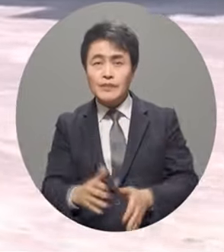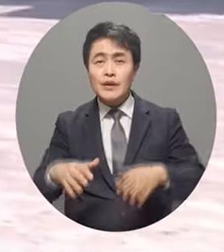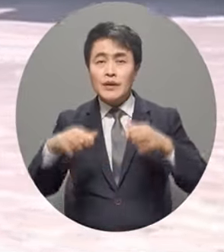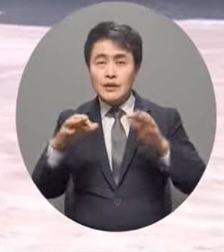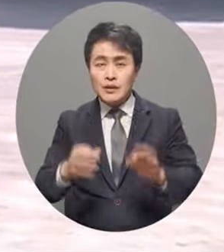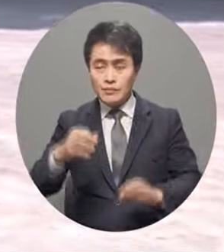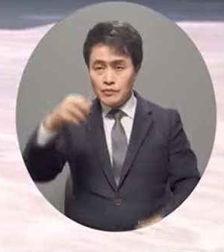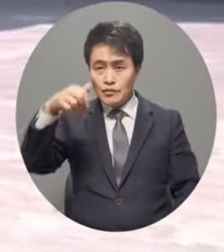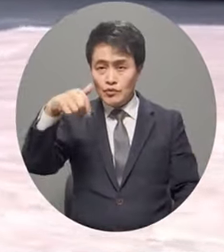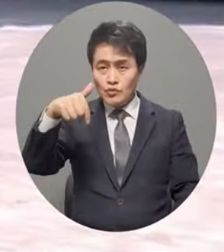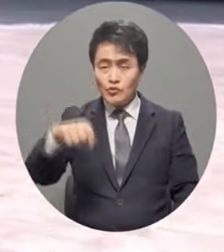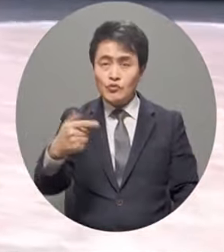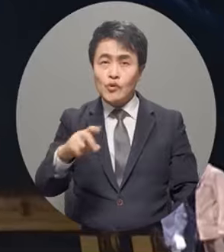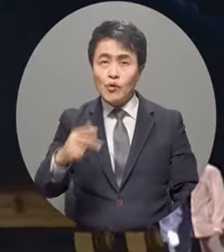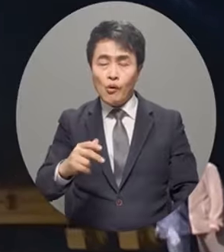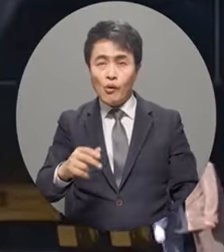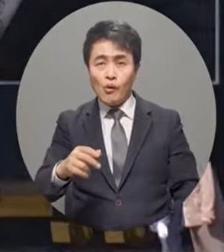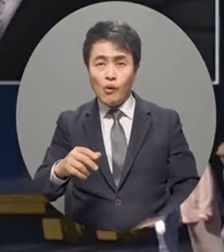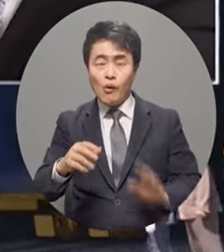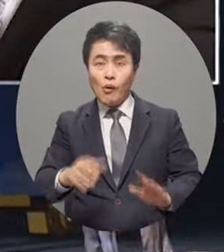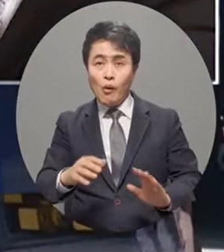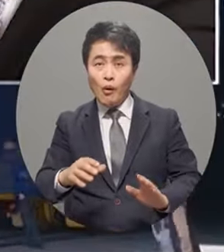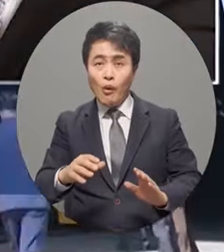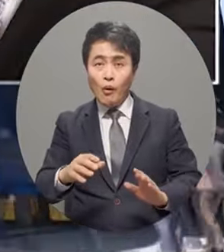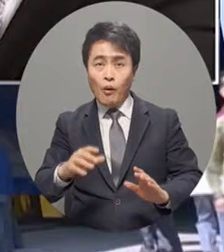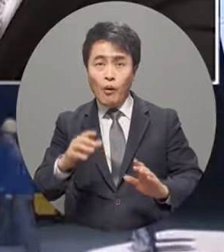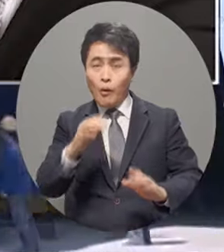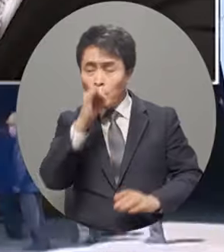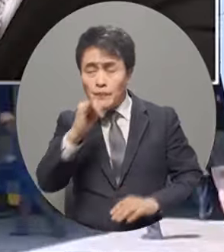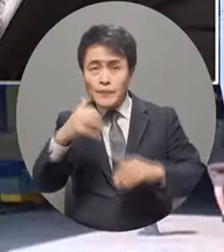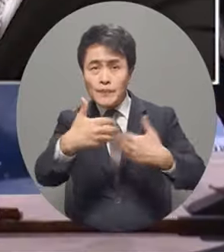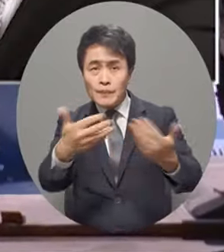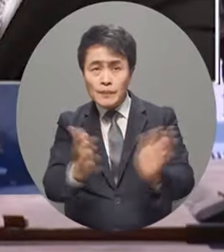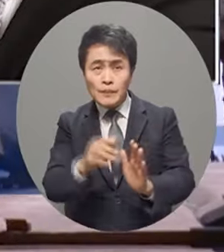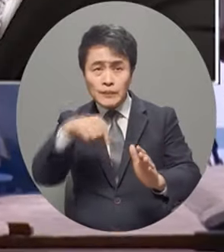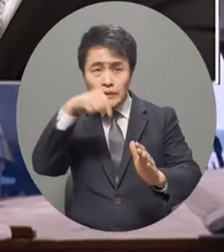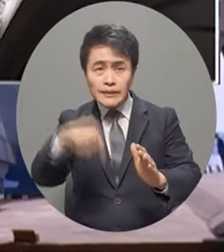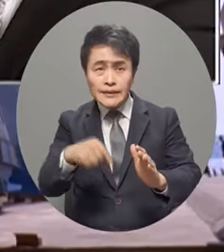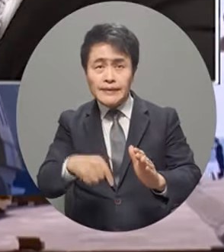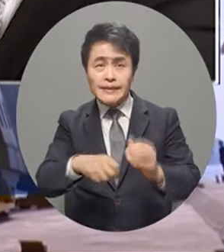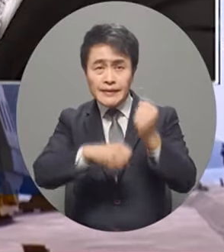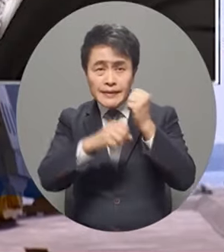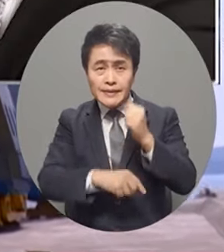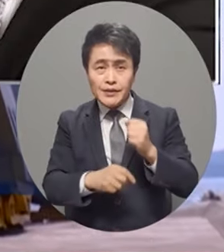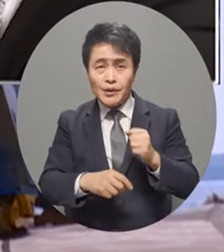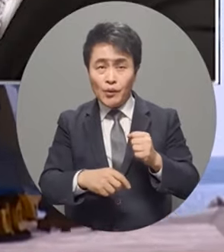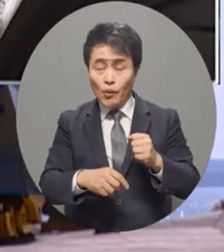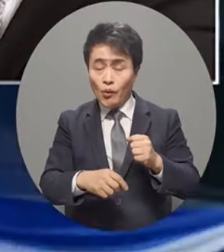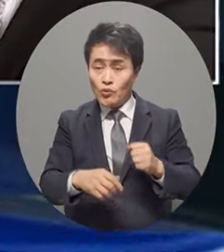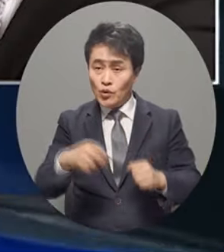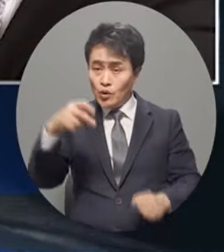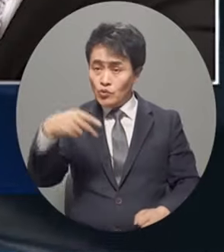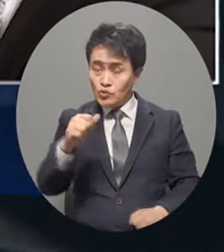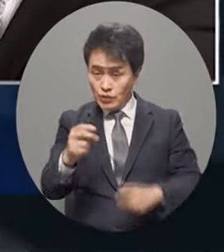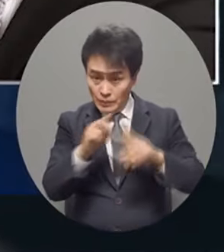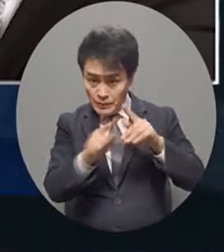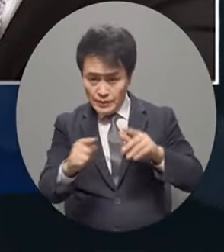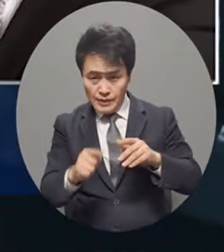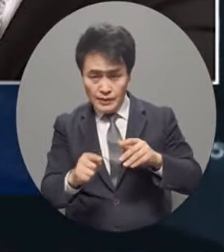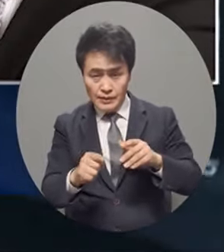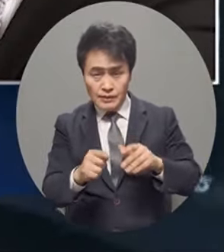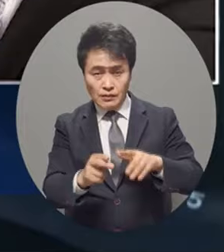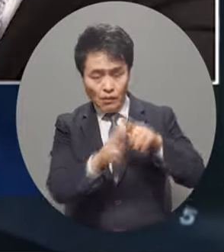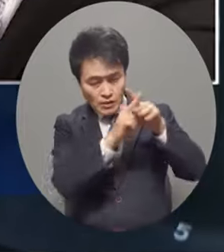영웅함에서 발사된 것으로 보입니다. 기존에 있는 순항미사일들을 잠수함에 탑재가 용이하도록 일부